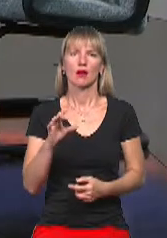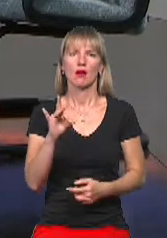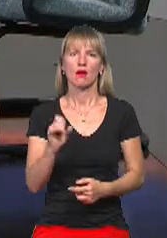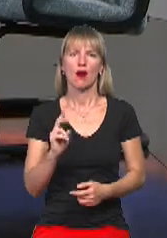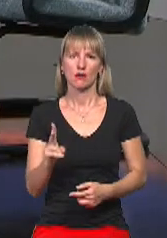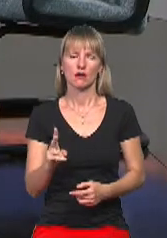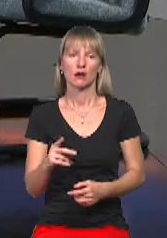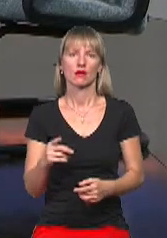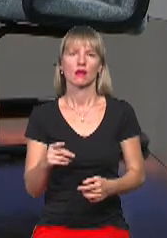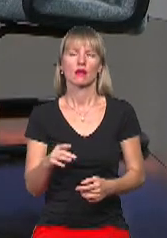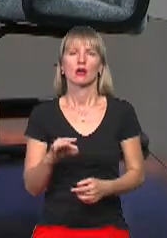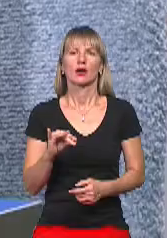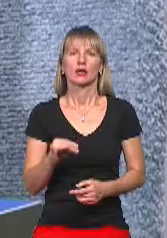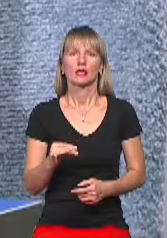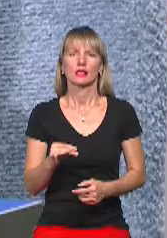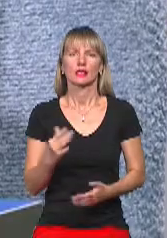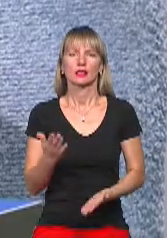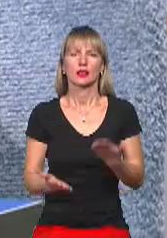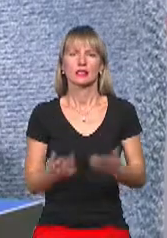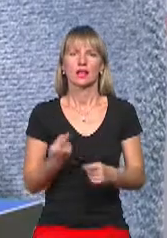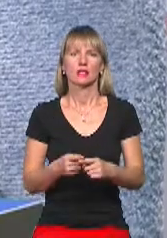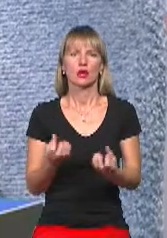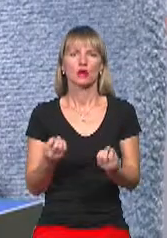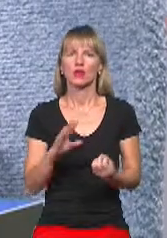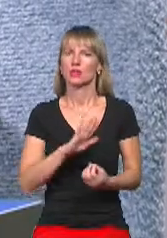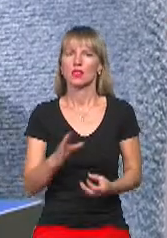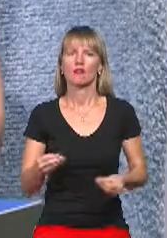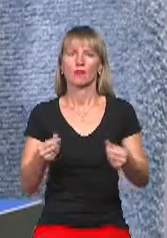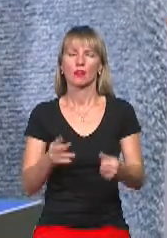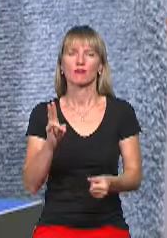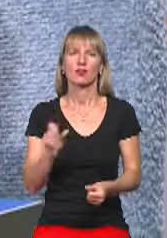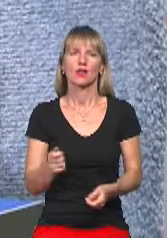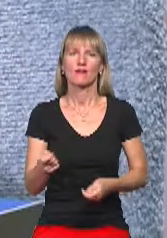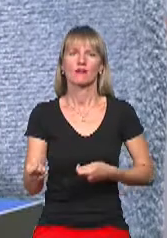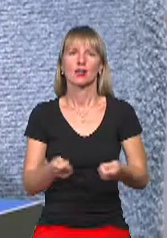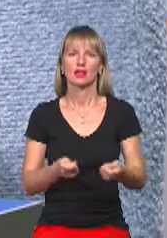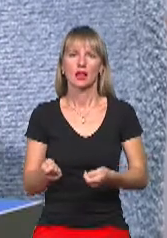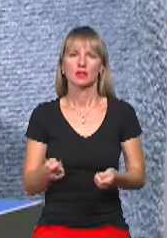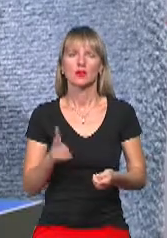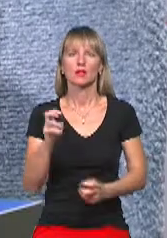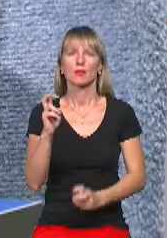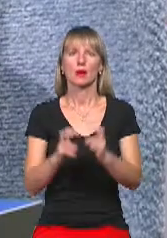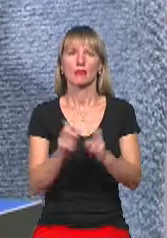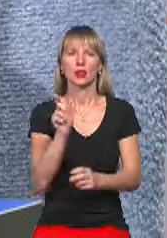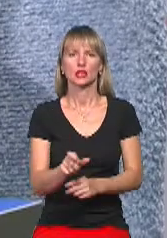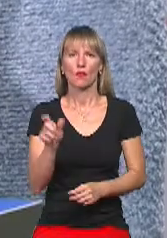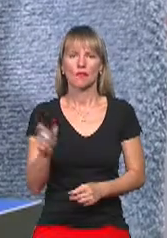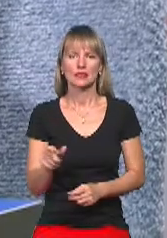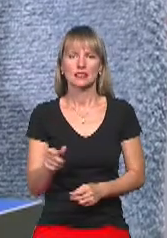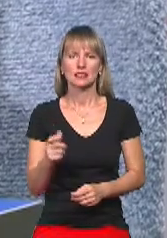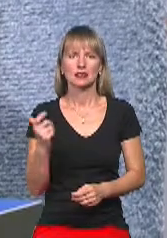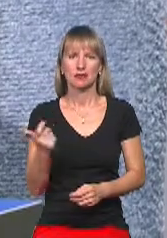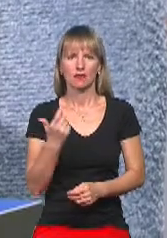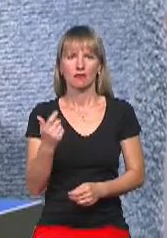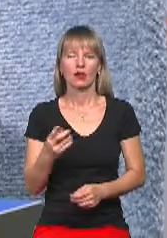ті речі, поэтому это для. То хоча б навіть якщо це ще не вплив на владу, ще не вплив на промисловців, але хоча б